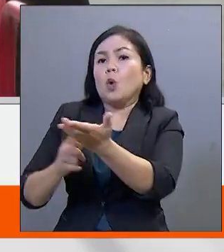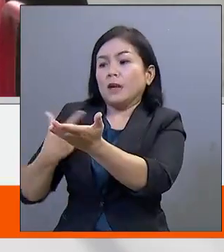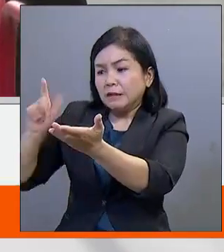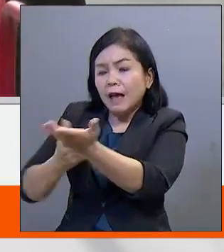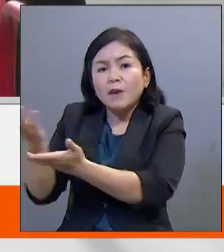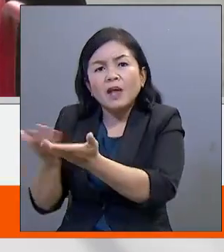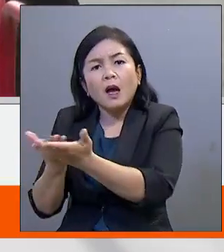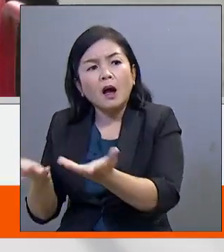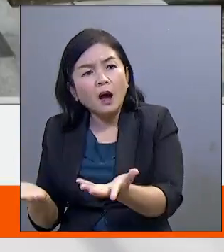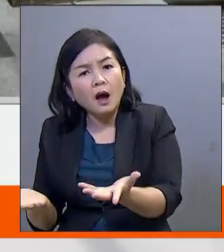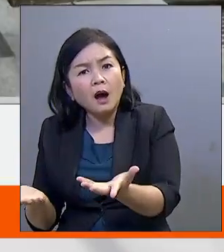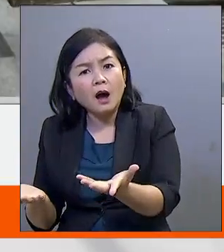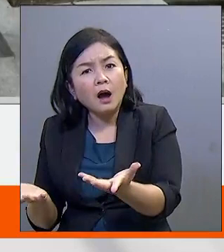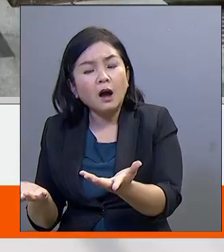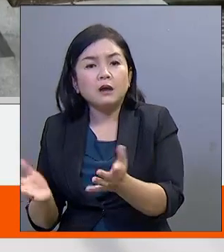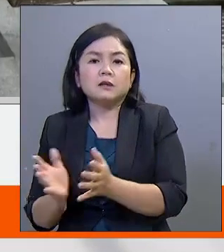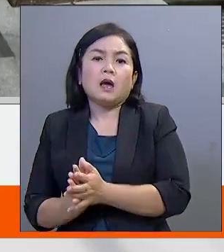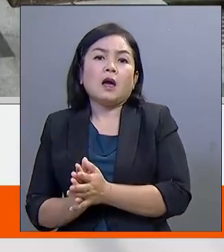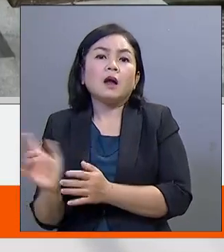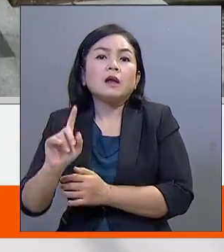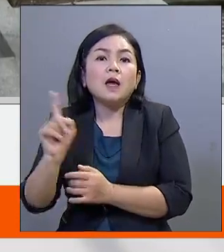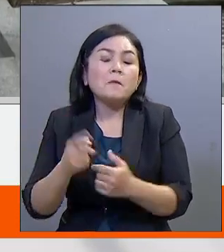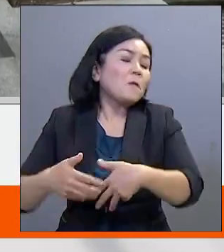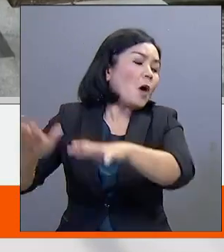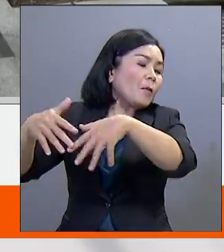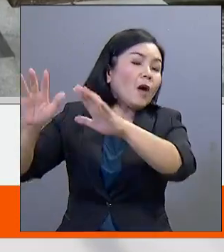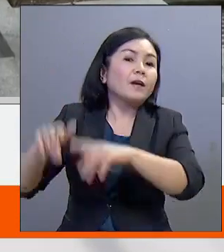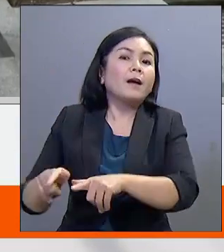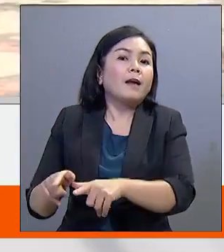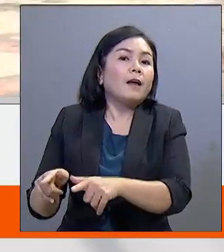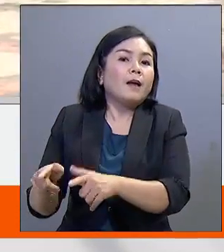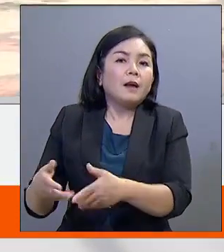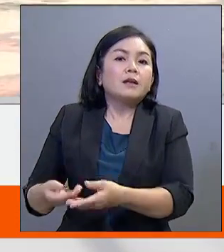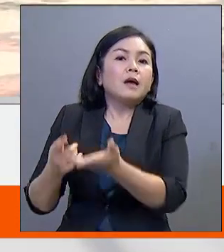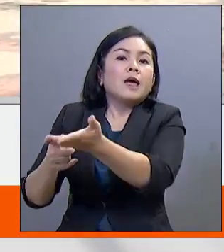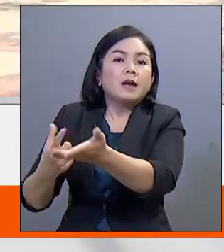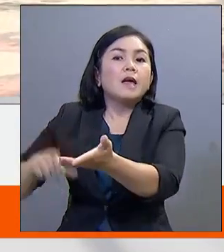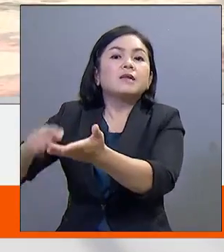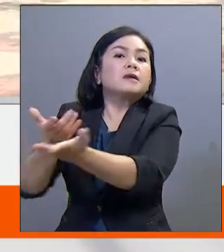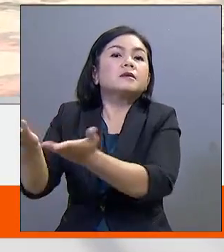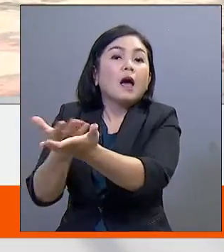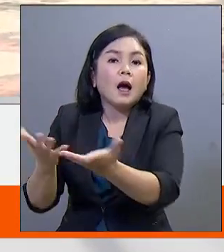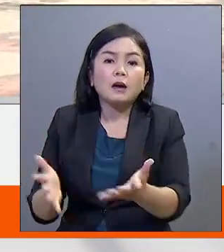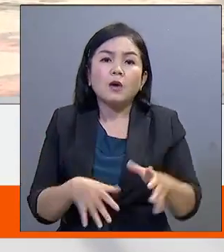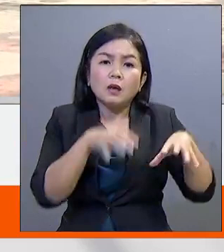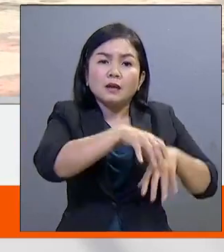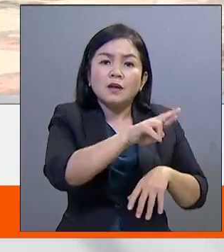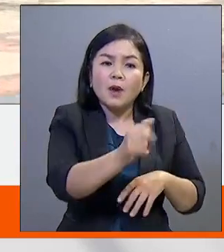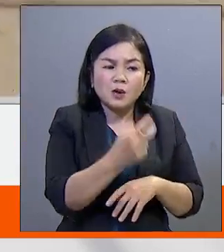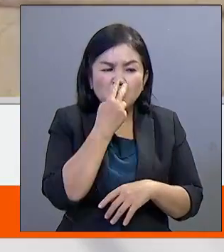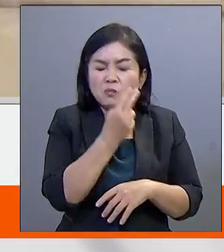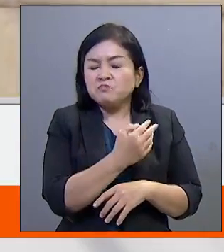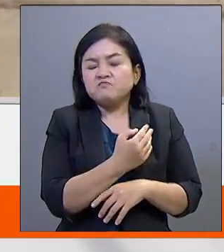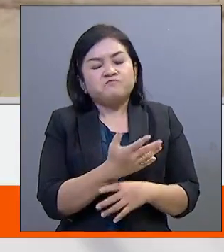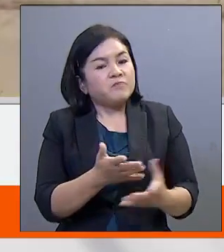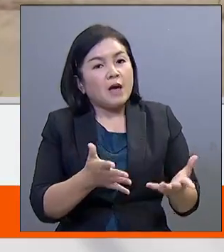ผมเลยควศลนนจะไมต้ปัหาส่นท่กจะปลอยผ่านใเมประทาคุยกมาแบนี้แข็ไมพอจะค่ายใวนี้น่าเปลยที่สุดว